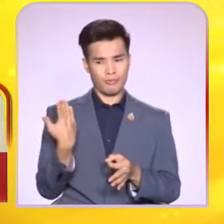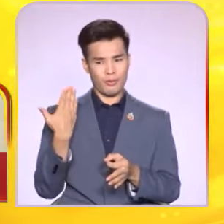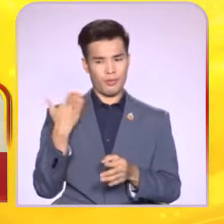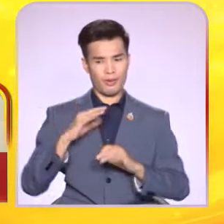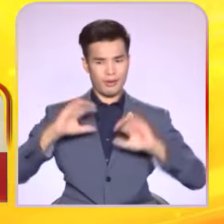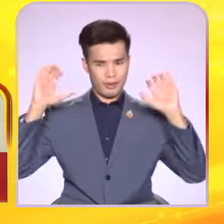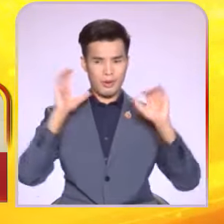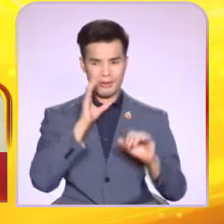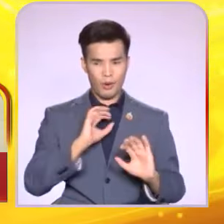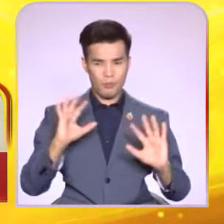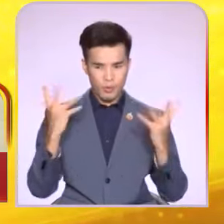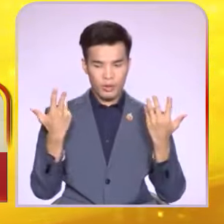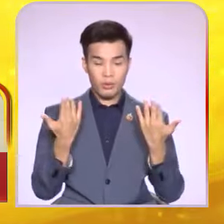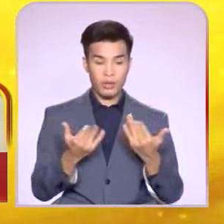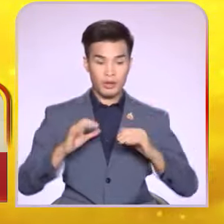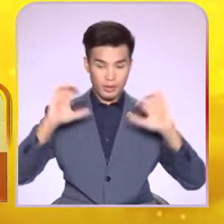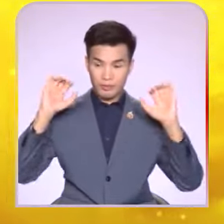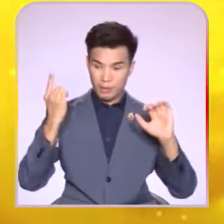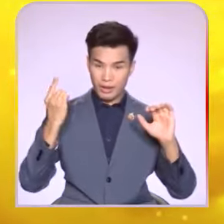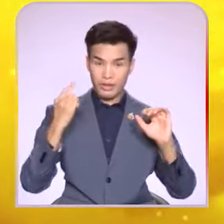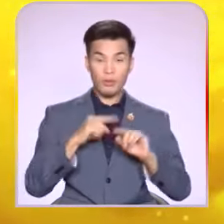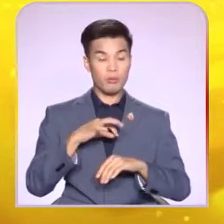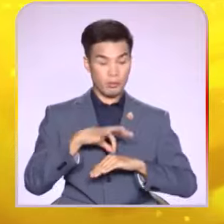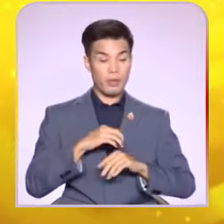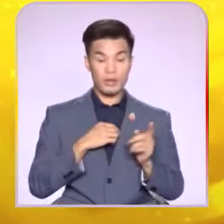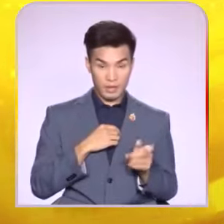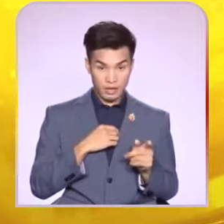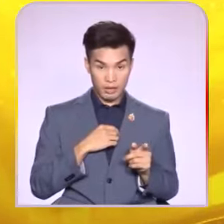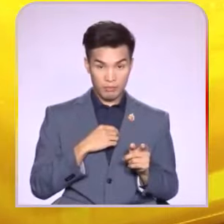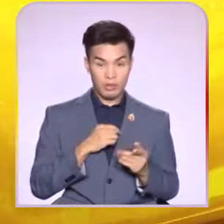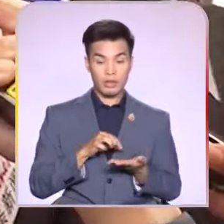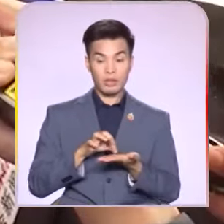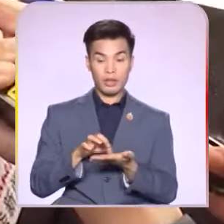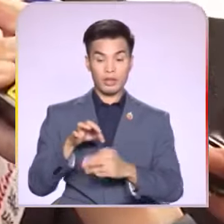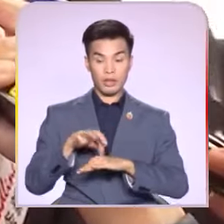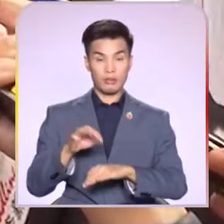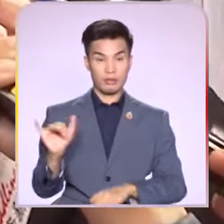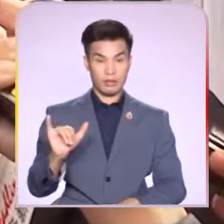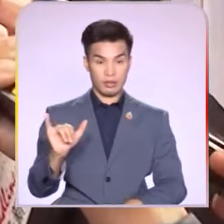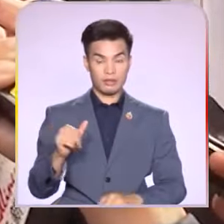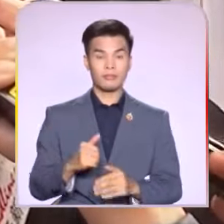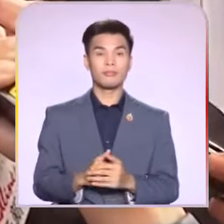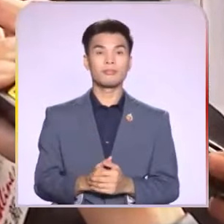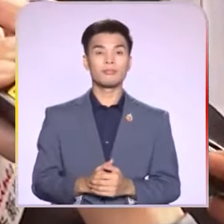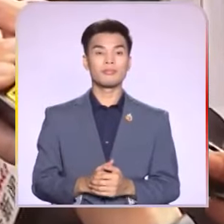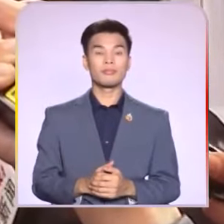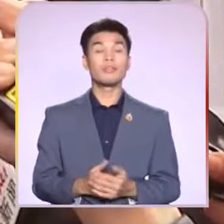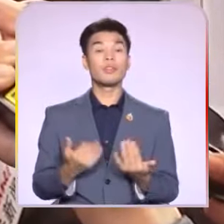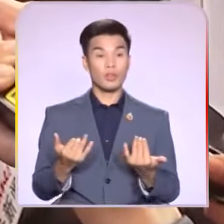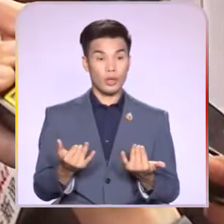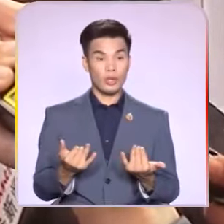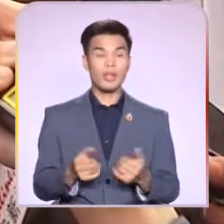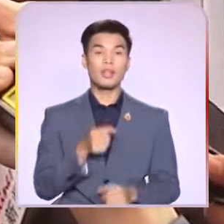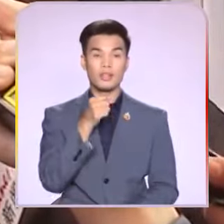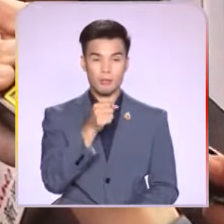ฐบาลท่านเศรษฐาอันนี้มันเป็นรัฐบาลใหม่เพียงแต่ผมอยู่ที่เดิมผมก็ยังไม่ได้ตั้งใคร นี่นะฮะเป็นการ